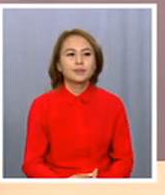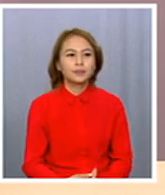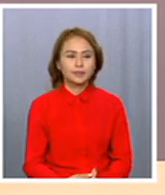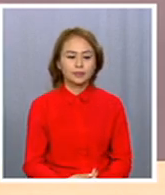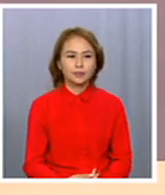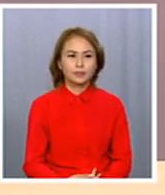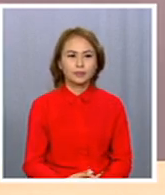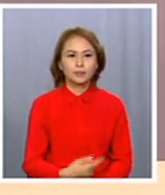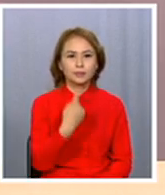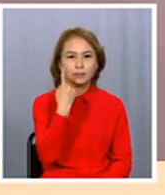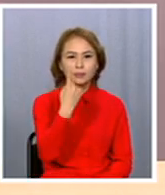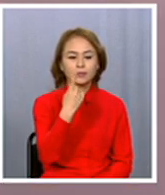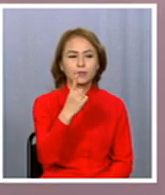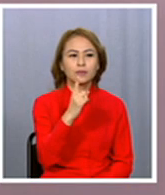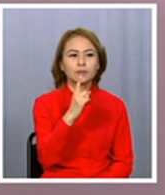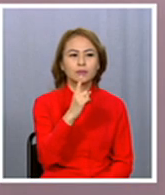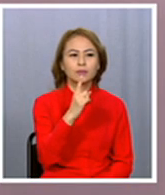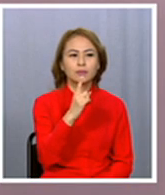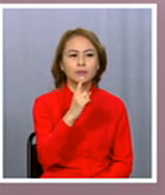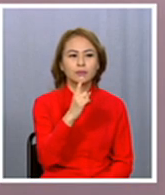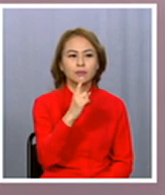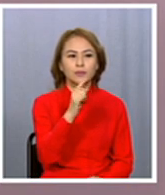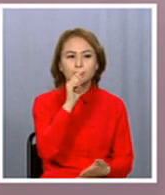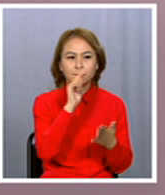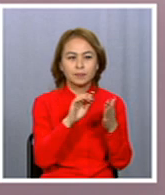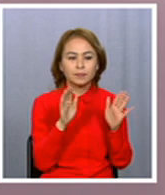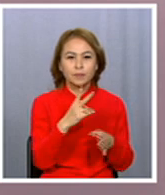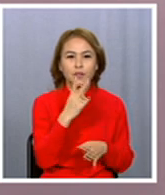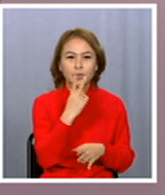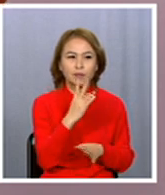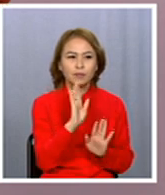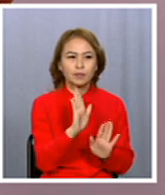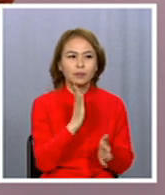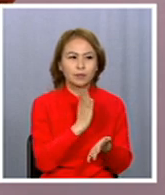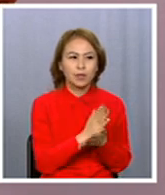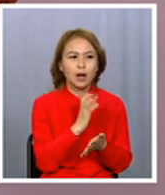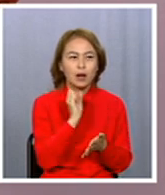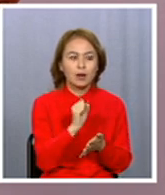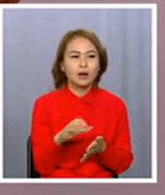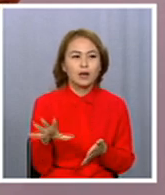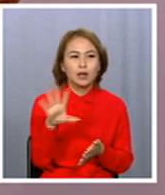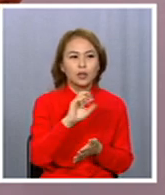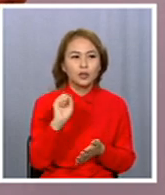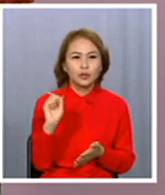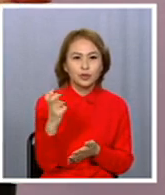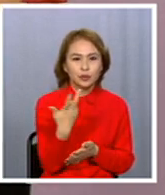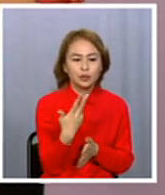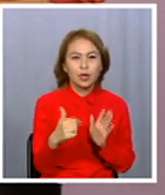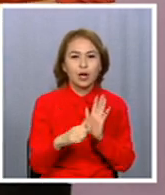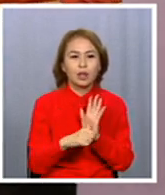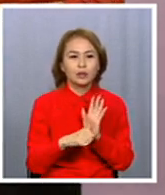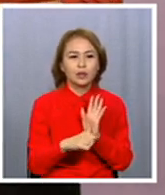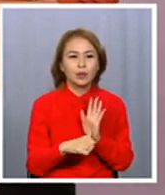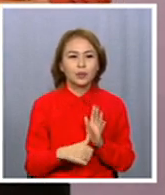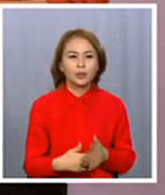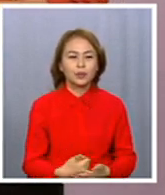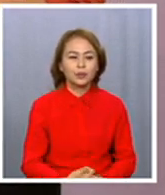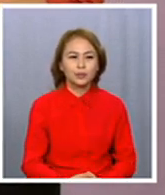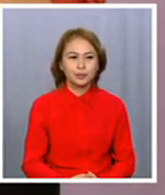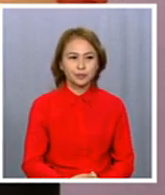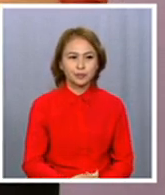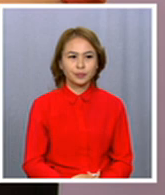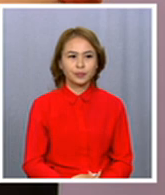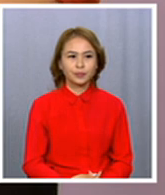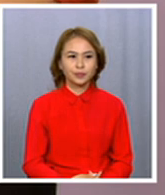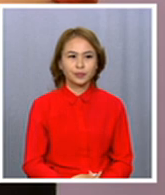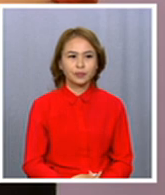бір сауысқанның 2 аяғы бар. Ал үш сауысқанда неше аяқ бар? Дұрыс айтасындар, үш сауысқанда 6